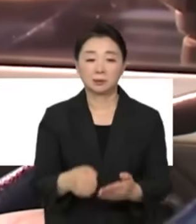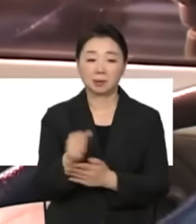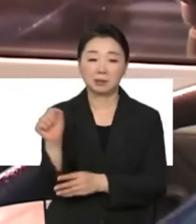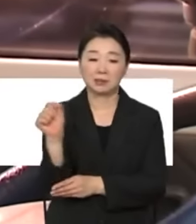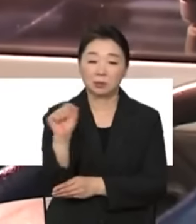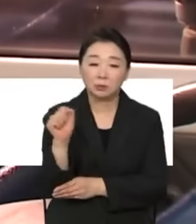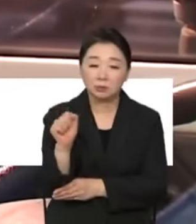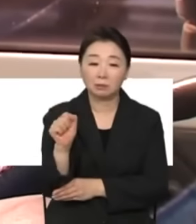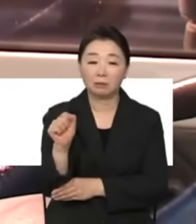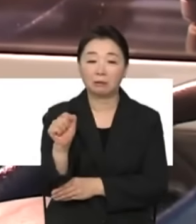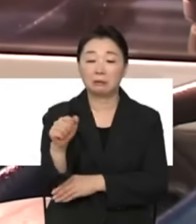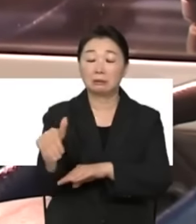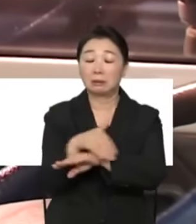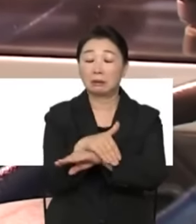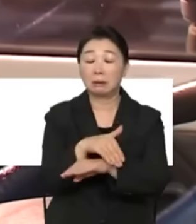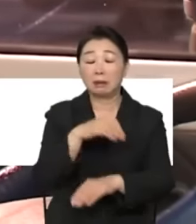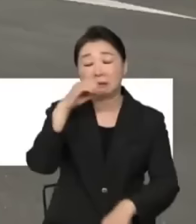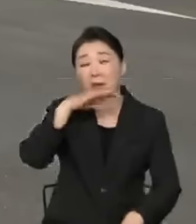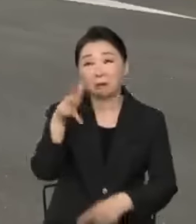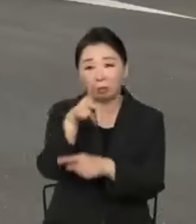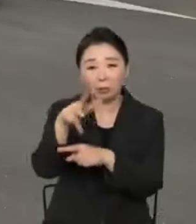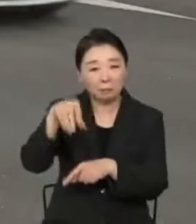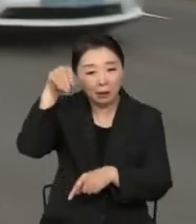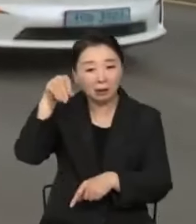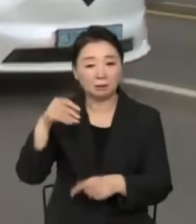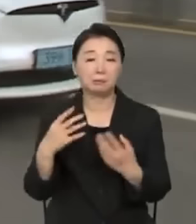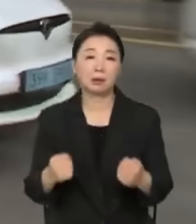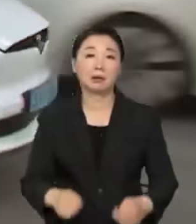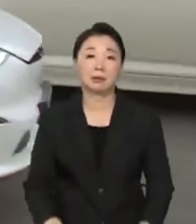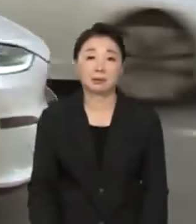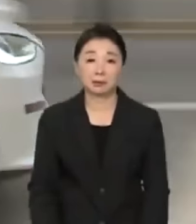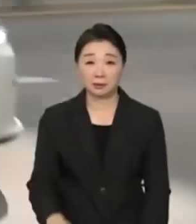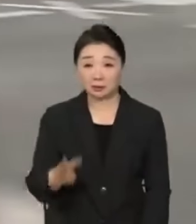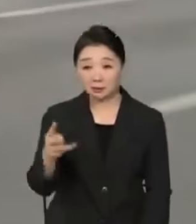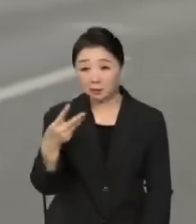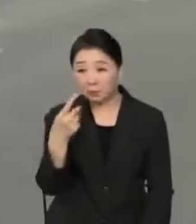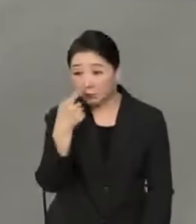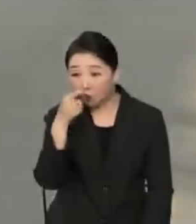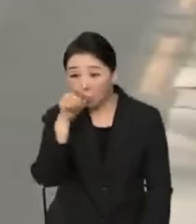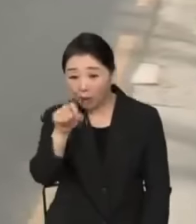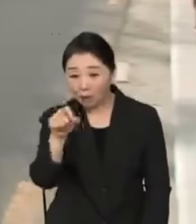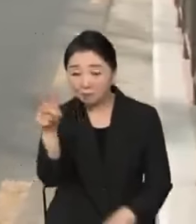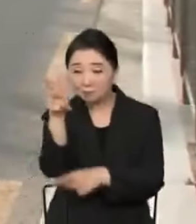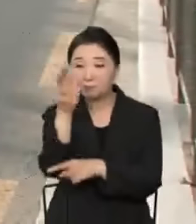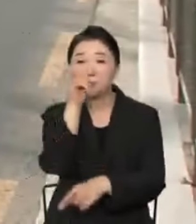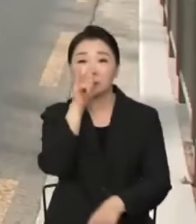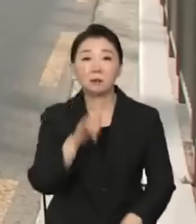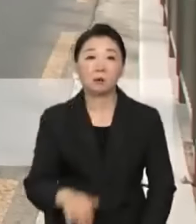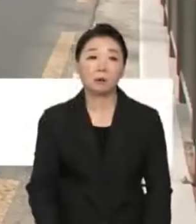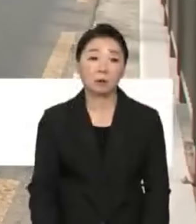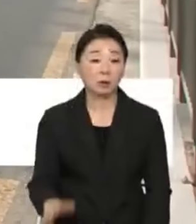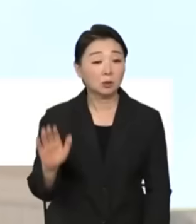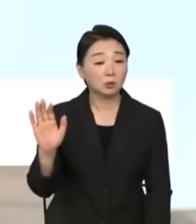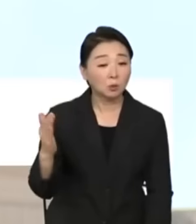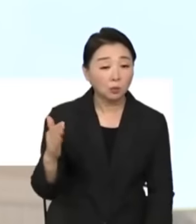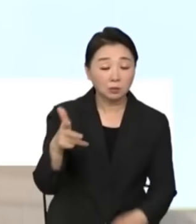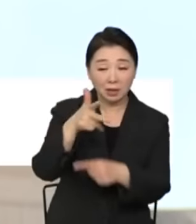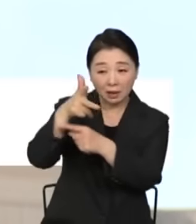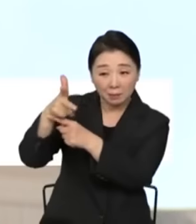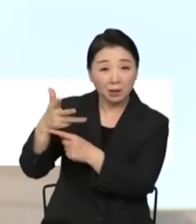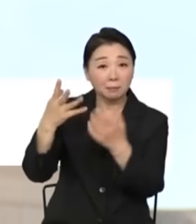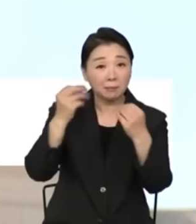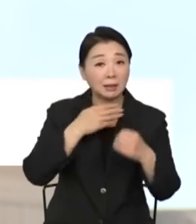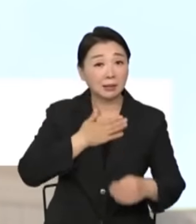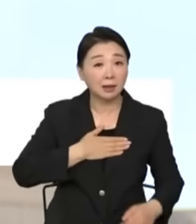자동차를 가지고 다니질 마는 얘기죠. 바로 300m 앞에도 단속 카메라가 있습니다. 요즘에 좀 카메라 많아진 거 좀